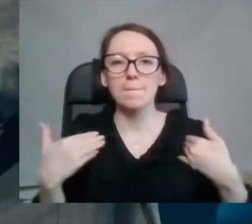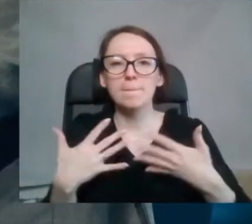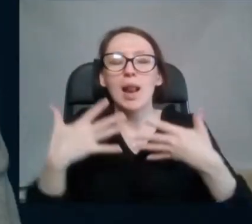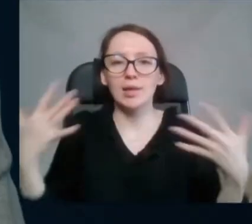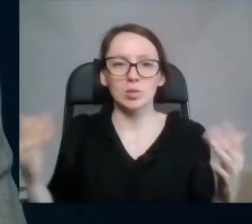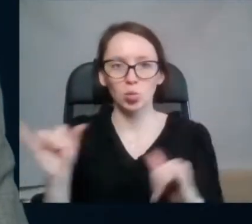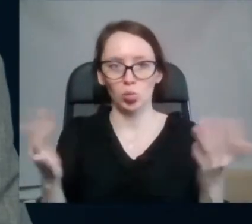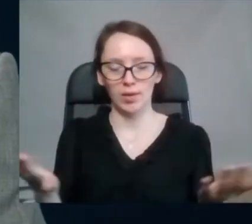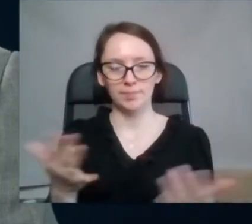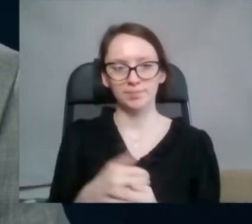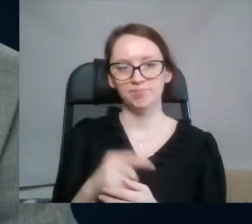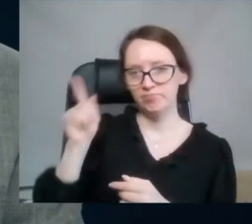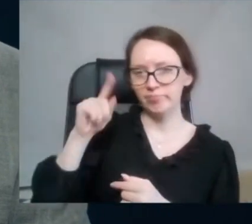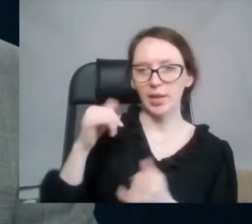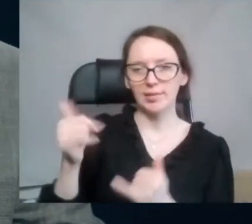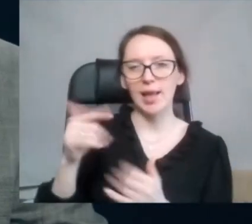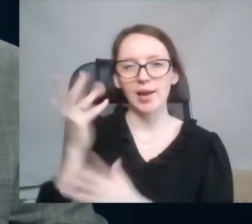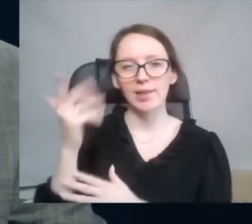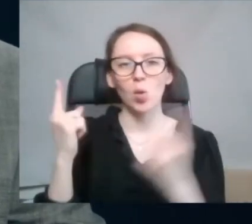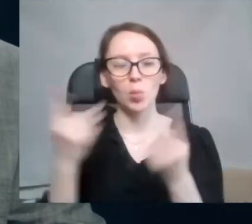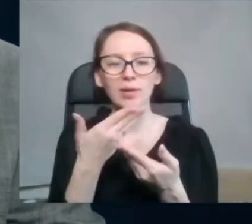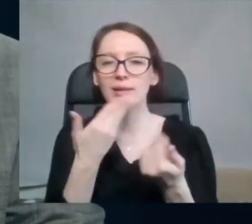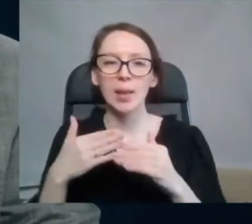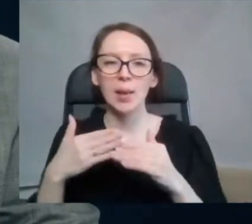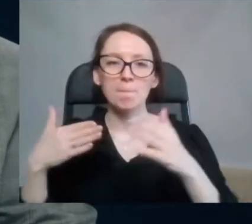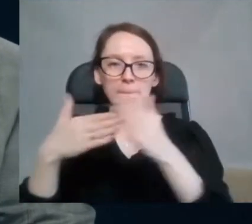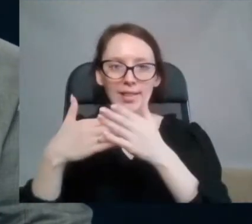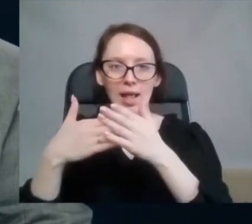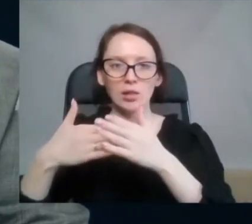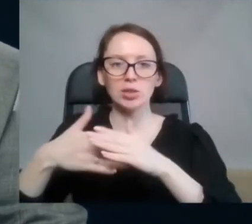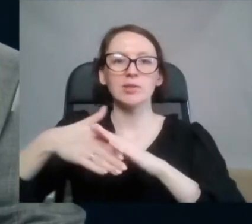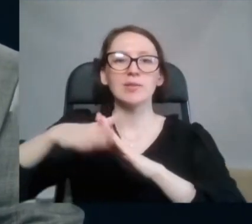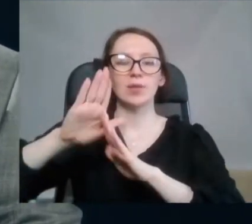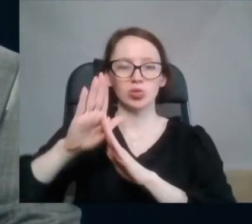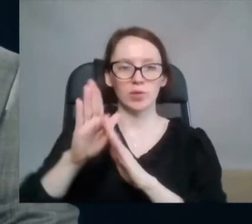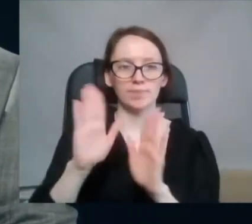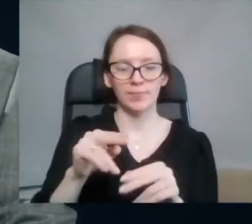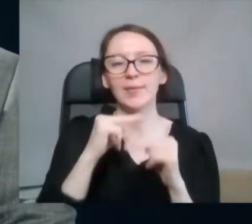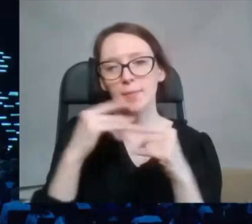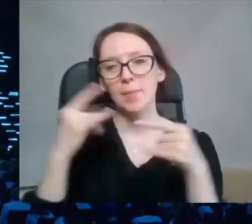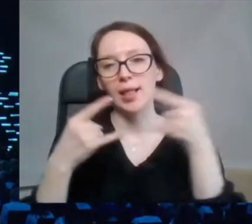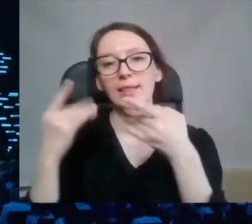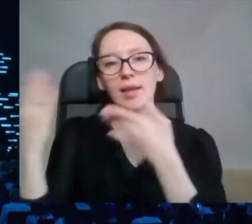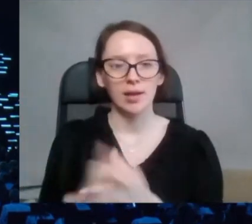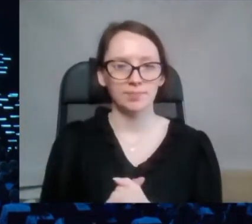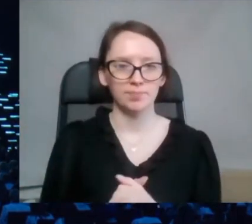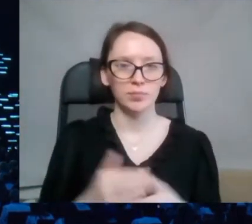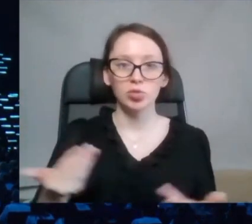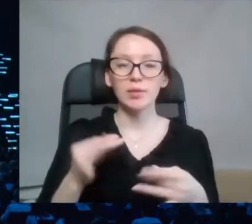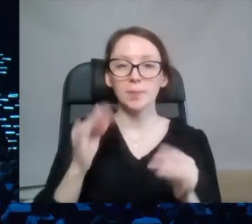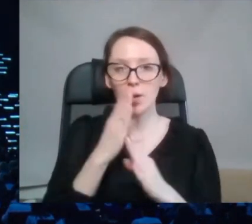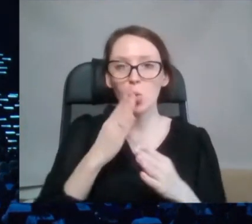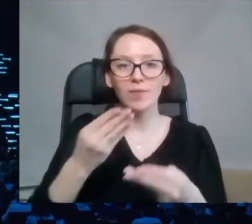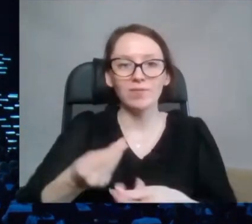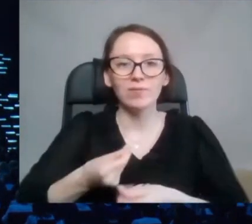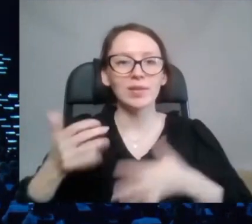для Greenway Global нет предела совершенству. Внимание! Всю мою жизнь природа вдохновляет меня и позволяет